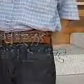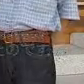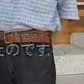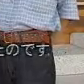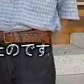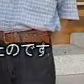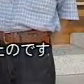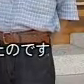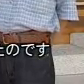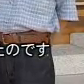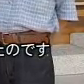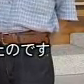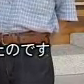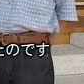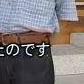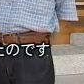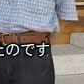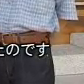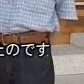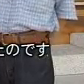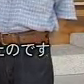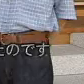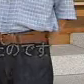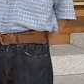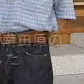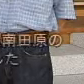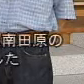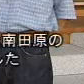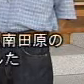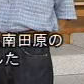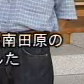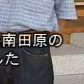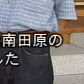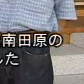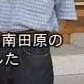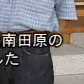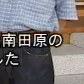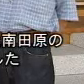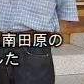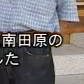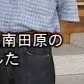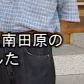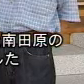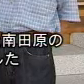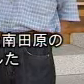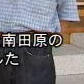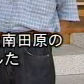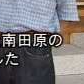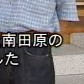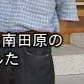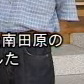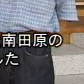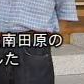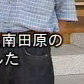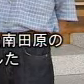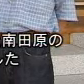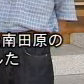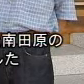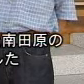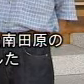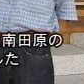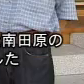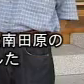て北の方へ飛んでいった。で行者さんが追いかけていくと南田原の岩倉